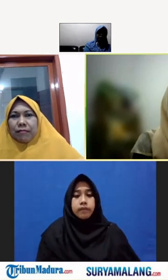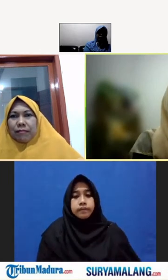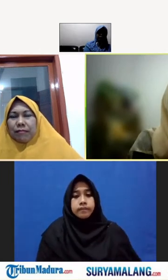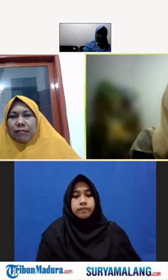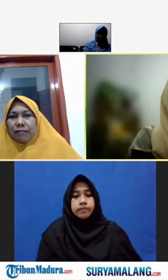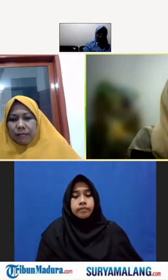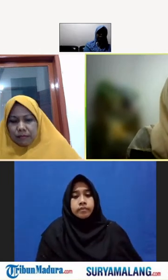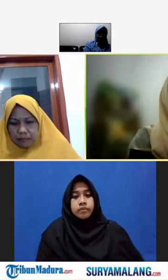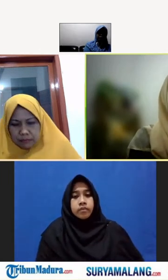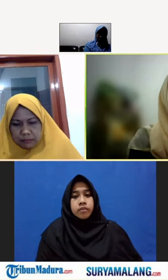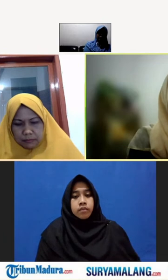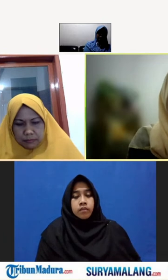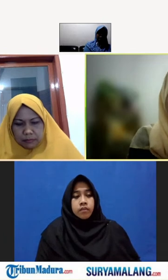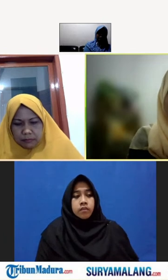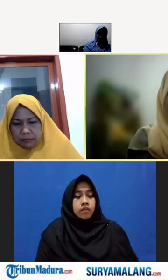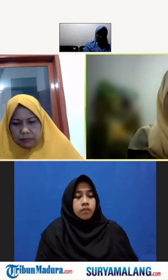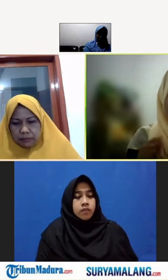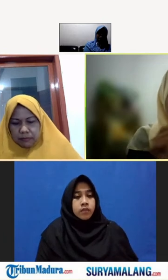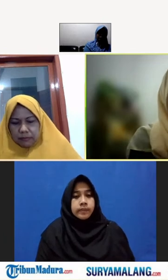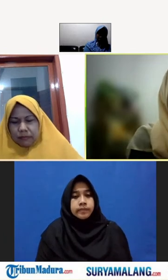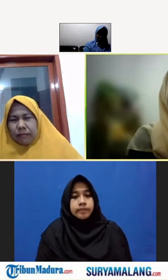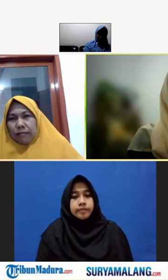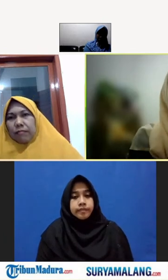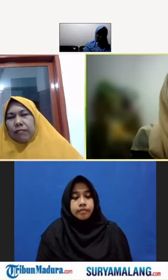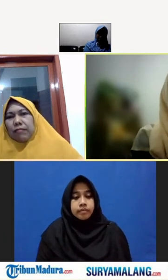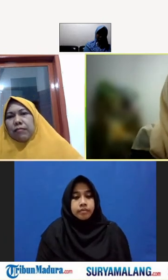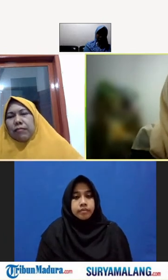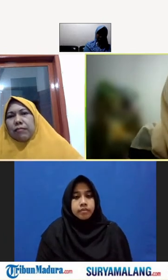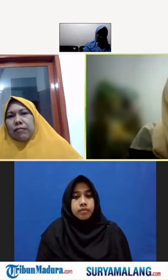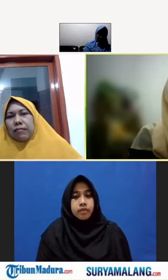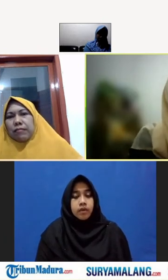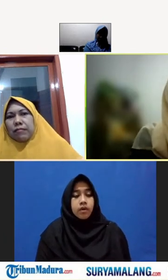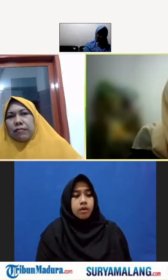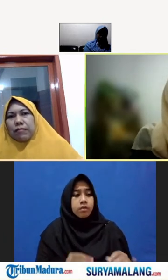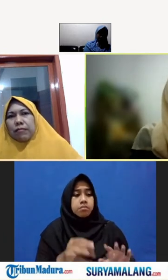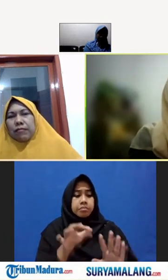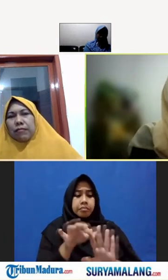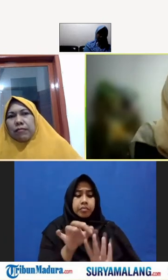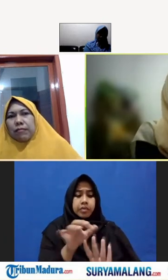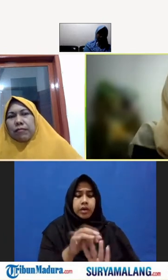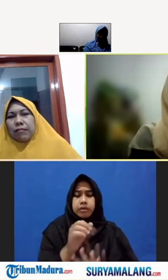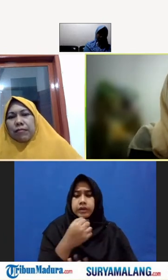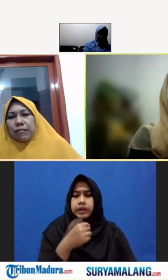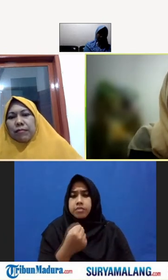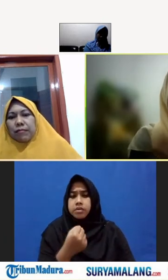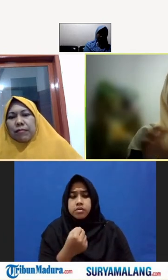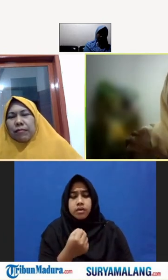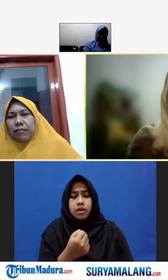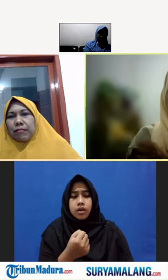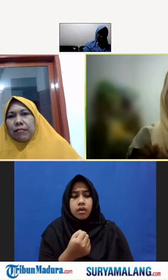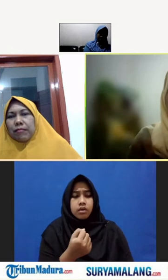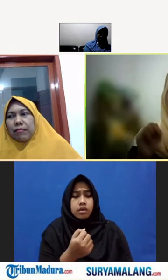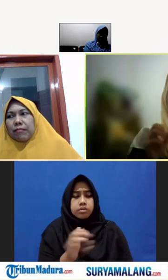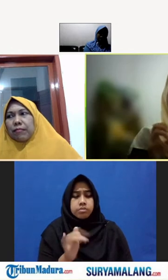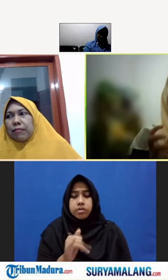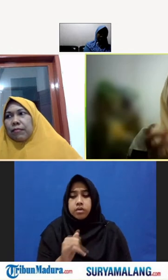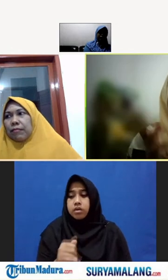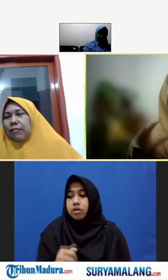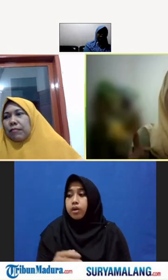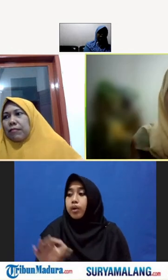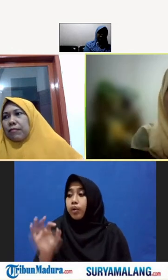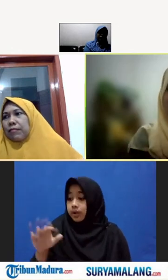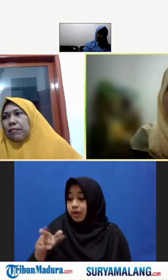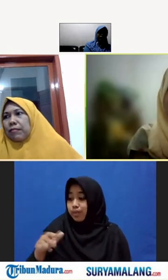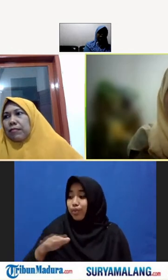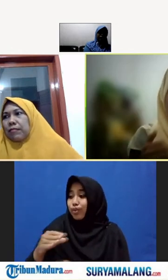Dan pilihannya itu nggak bisa kayak gini. Oke, yang nunggu main main pensil warna aja ya. Nggak bisa kayak gitu. Ibu ngasihnya